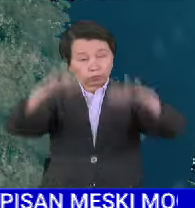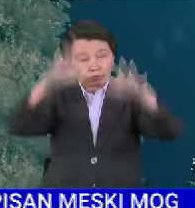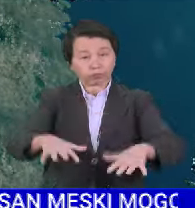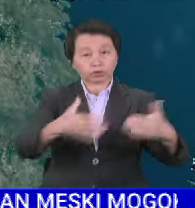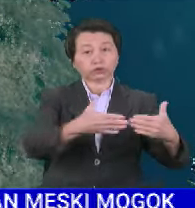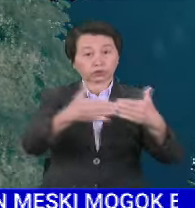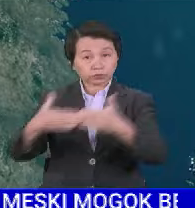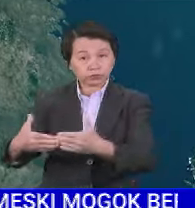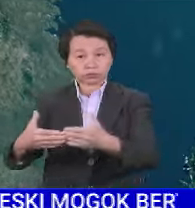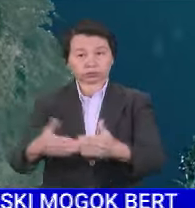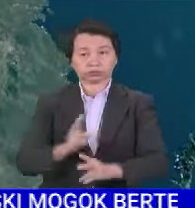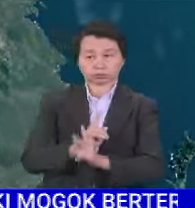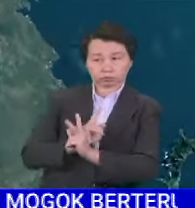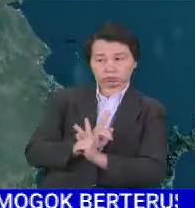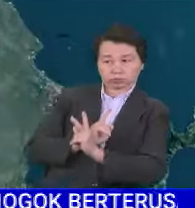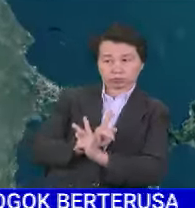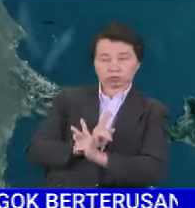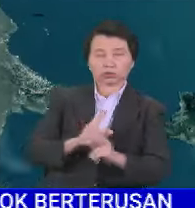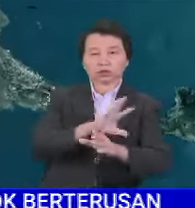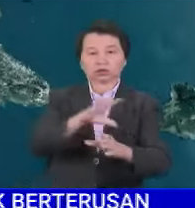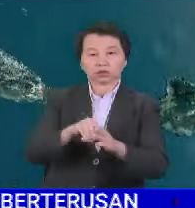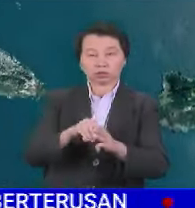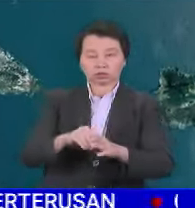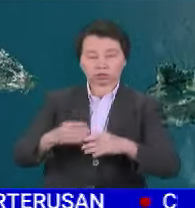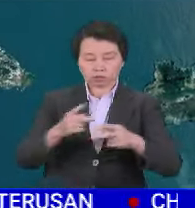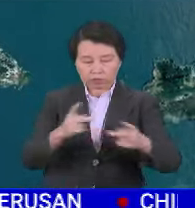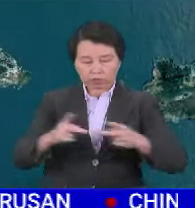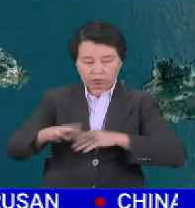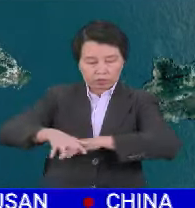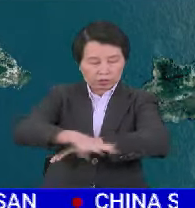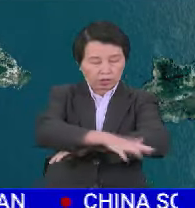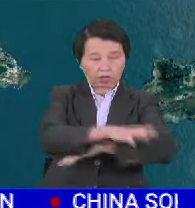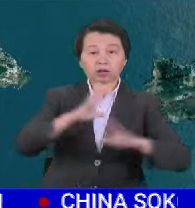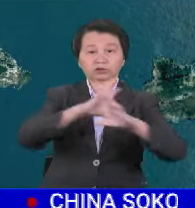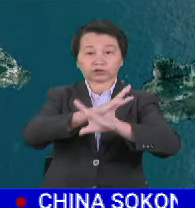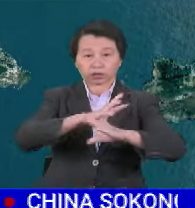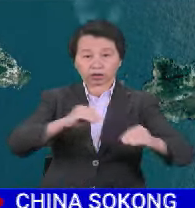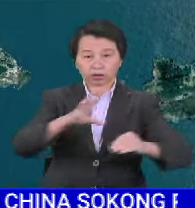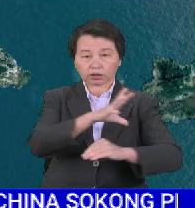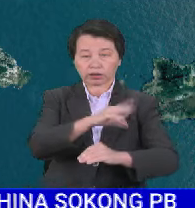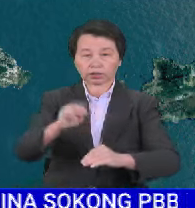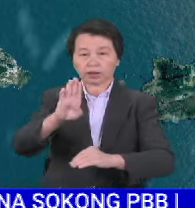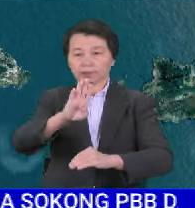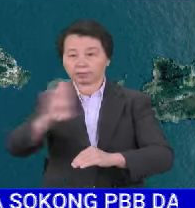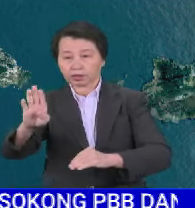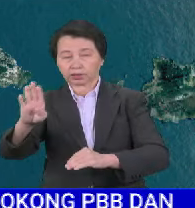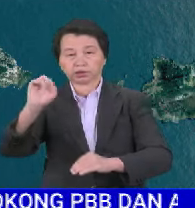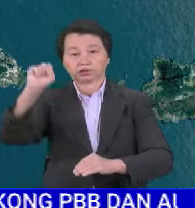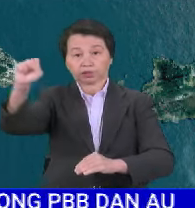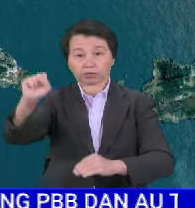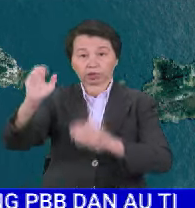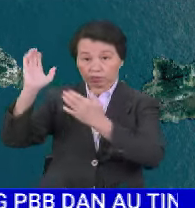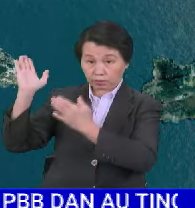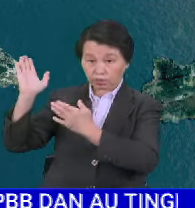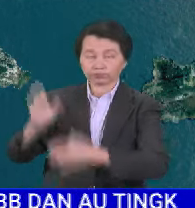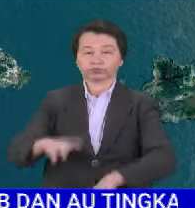berterusan peringkat waspada melibatkan kawasan perairan negeri Sarawak dan juga perairan pantai barat negeri Sabah. Amaran